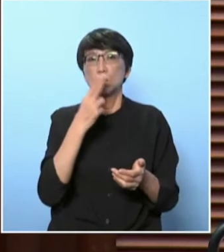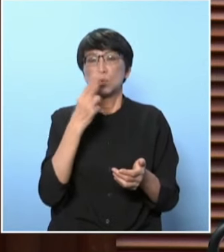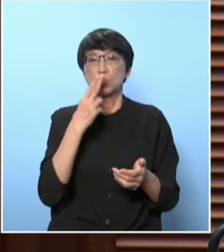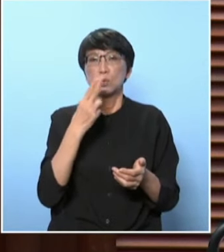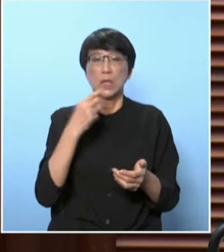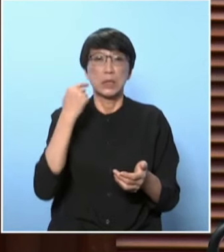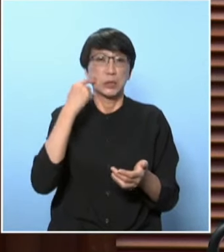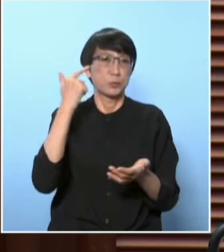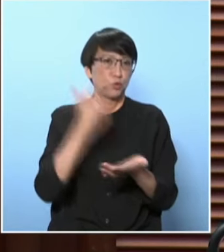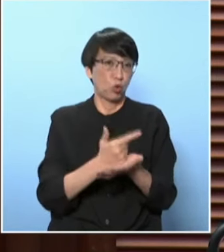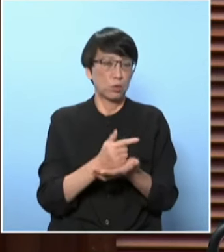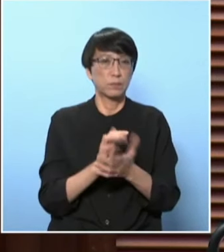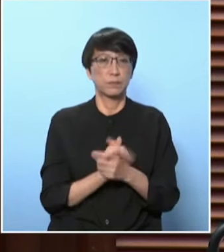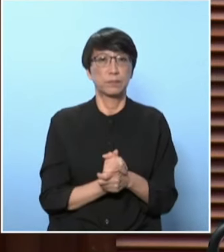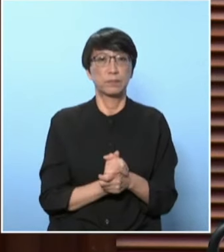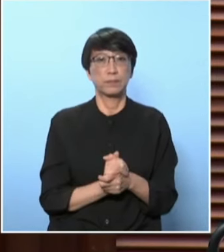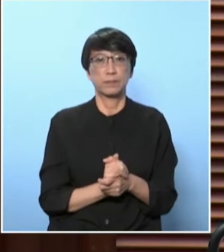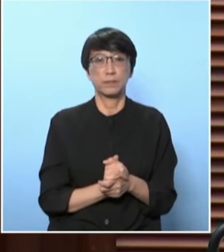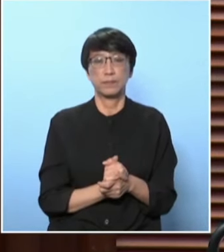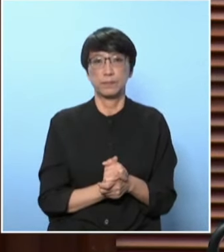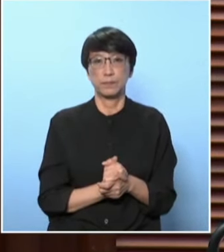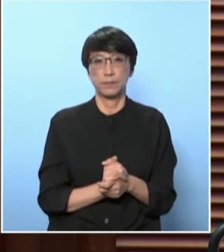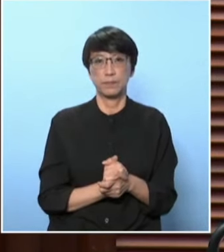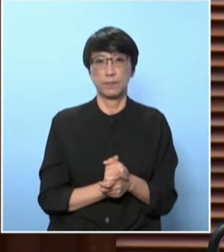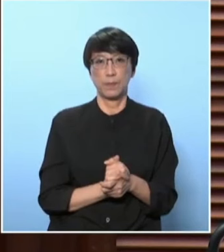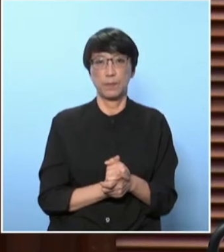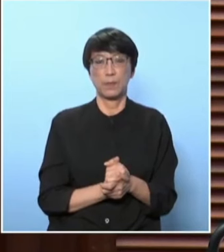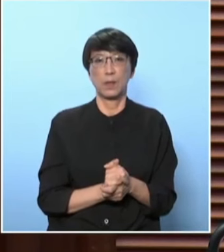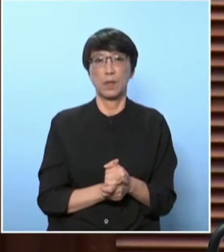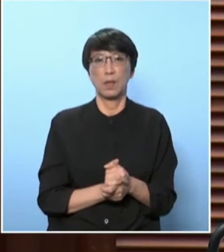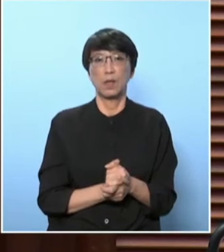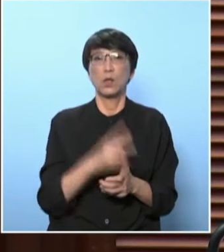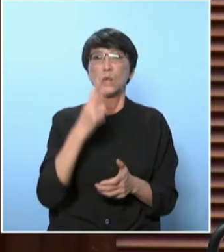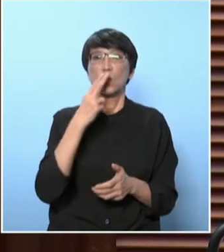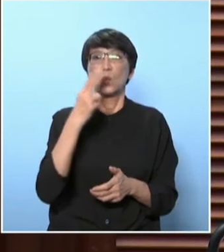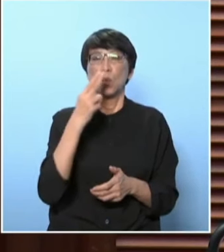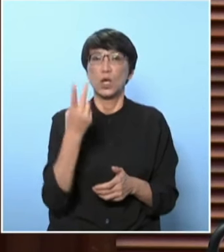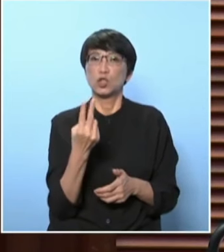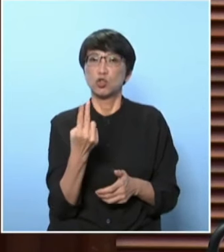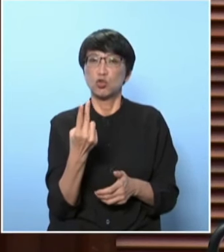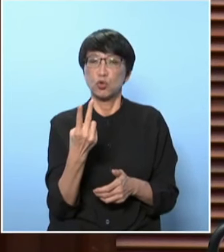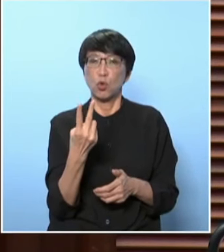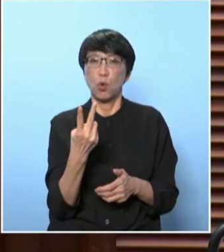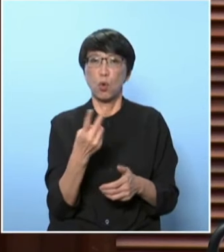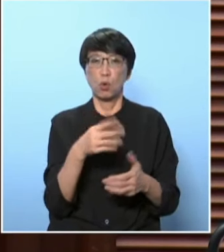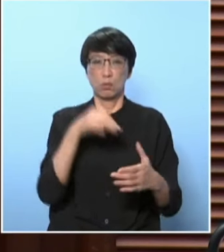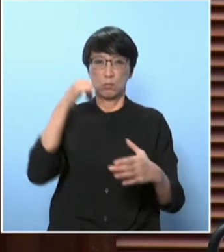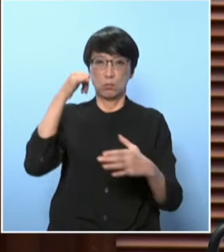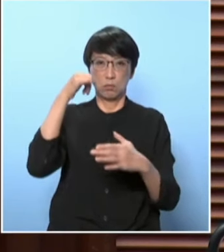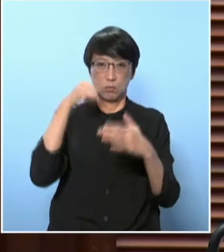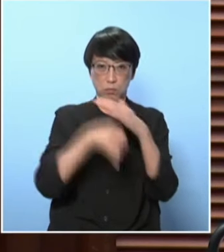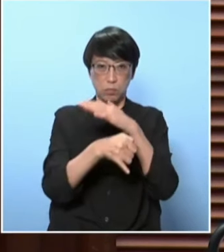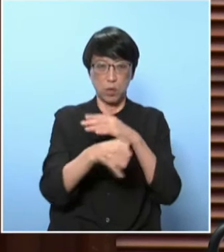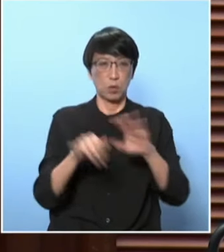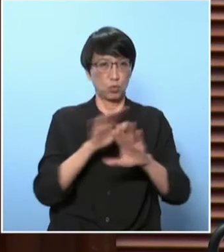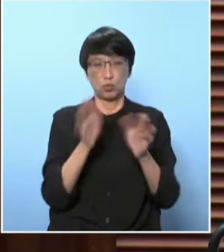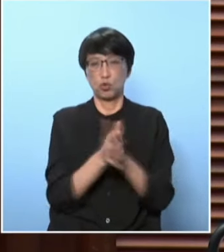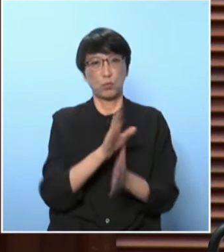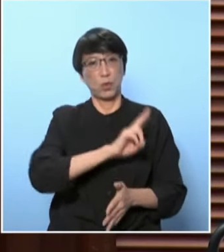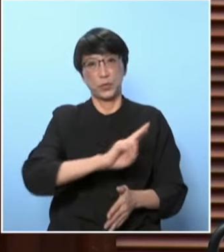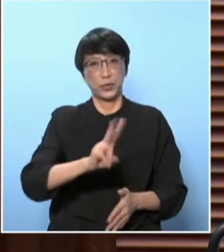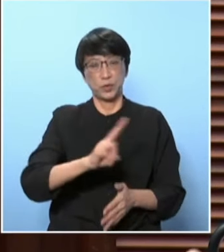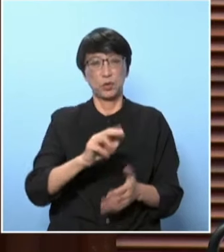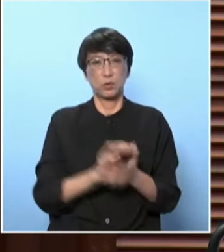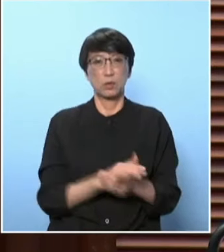嘅。加味煙咧，佢個煙草嘅禍害其實同傳統煙係完全冇分別，佢入邊